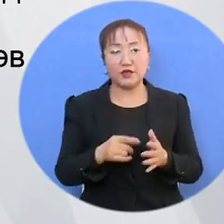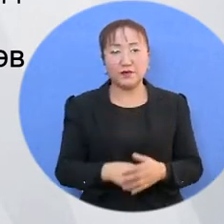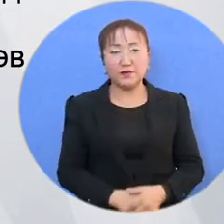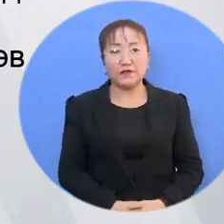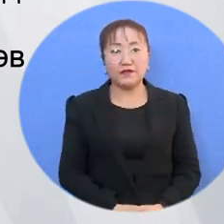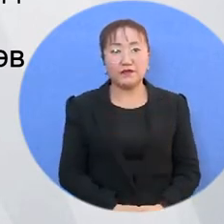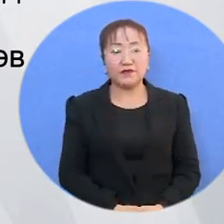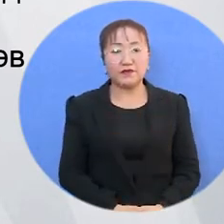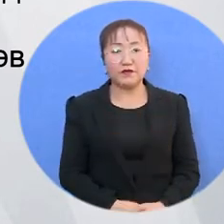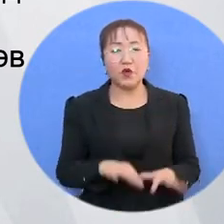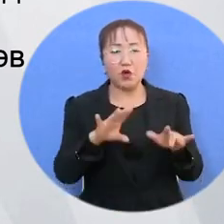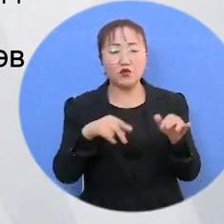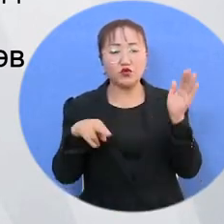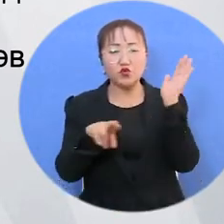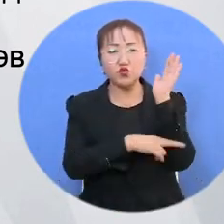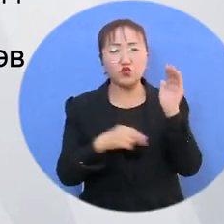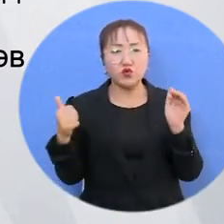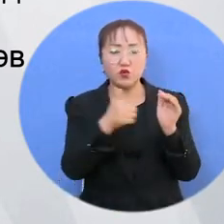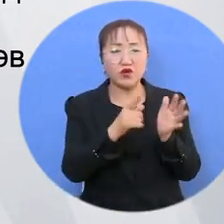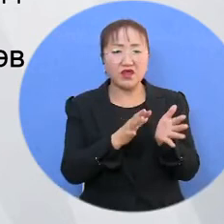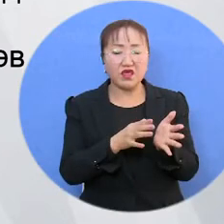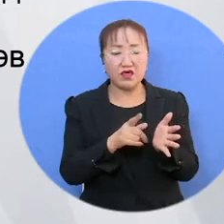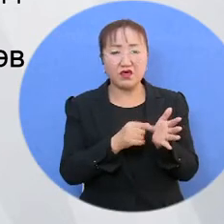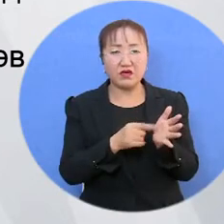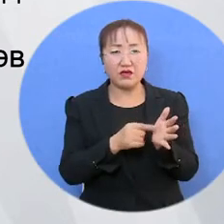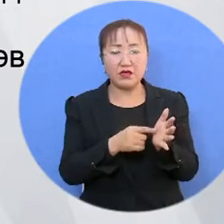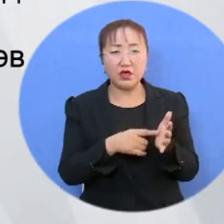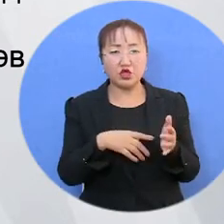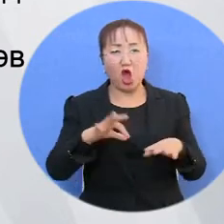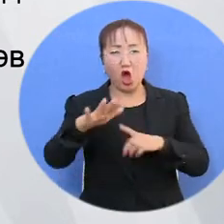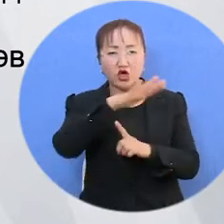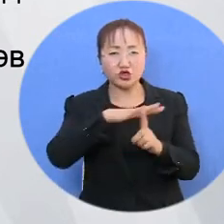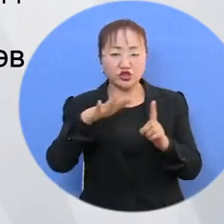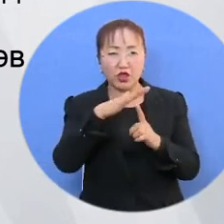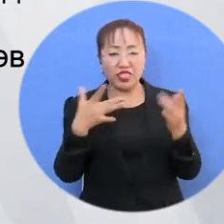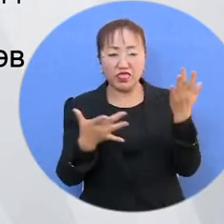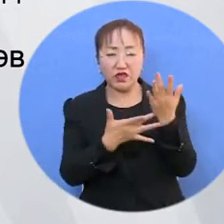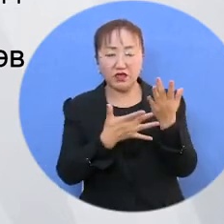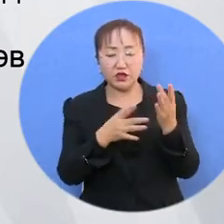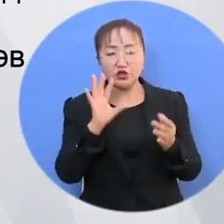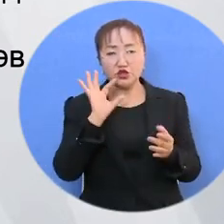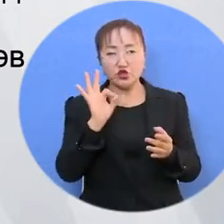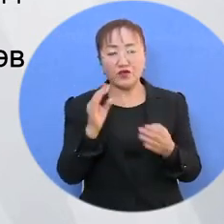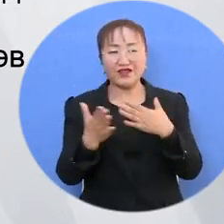компьютерийг өдөр бүр хэрэглэхэд орчин, техник хэрэгсэл, зөв дадал, хэвшил маш чухал байдаг.